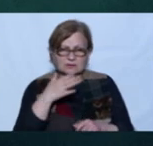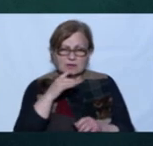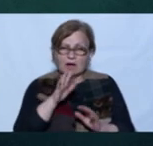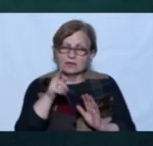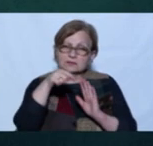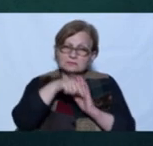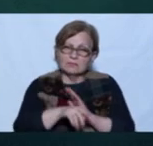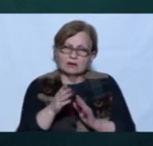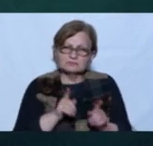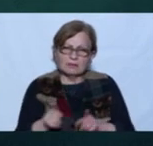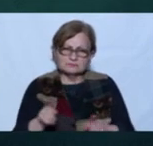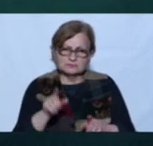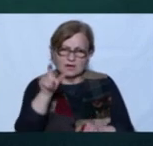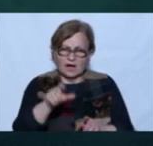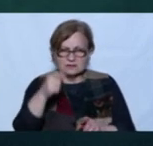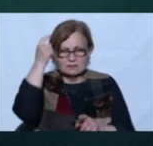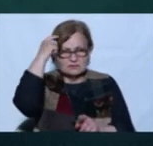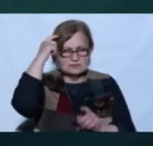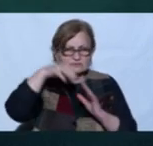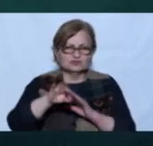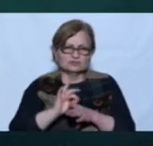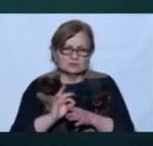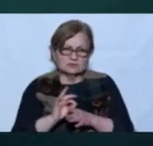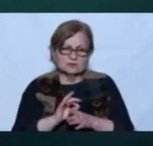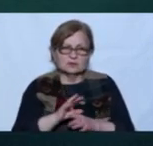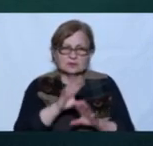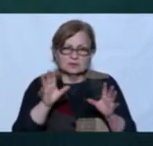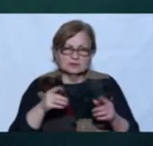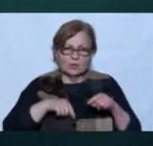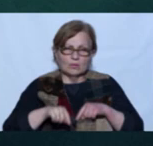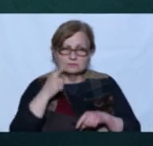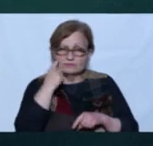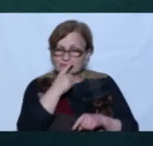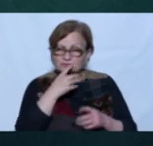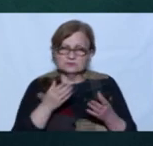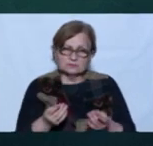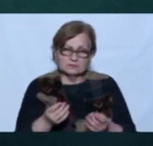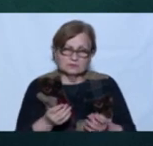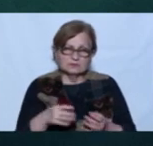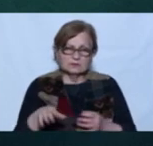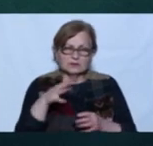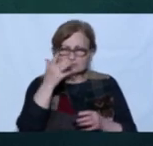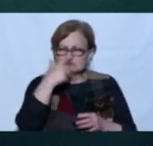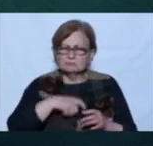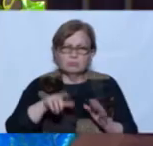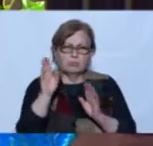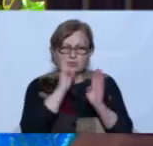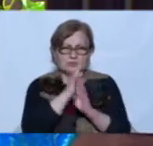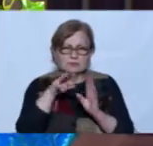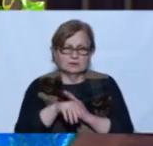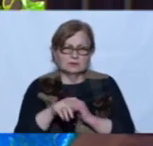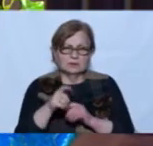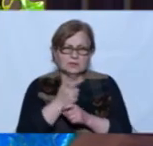ღრმად გამდგარი ფესვები ადამიანის ტვინში, ნერვებში, ხმის ორგანოებში, ძვალსა და რბილში. მთელ მის ბუნებაში. იგი